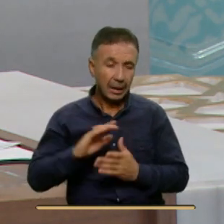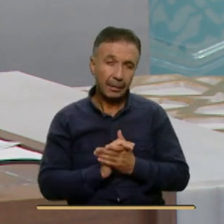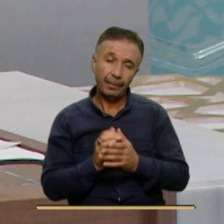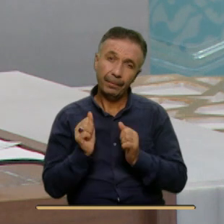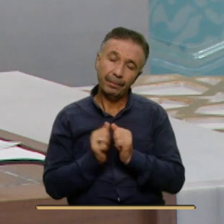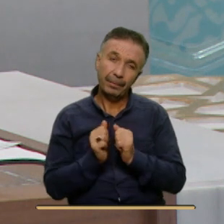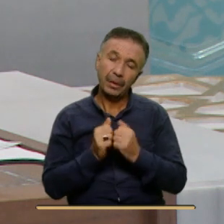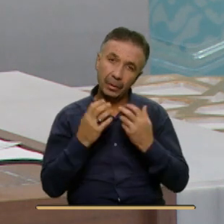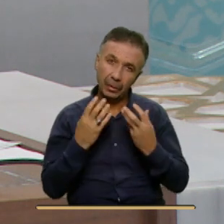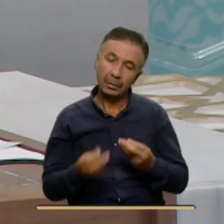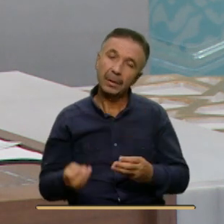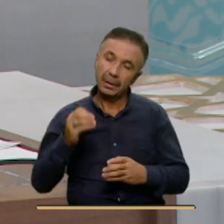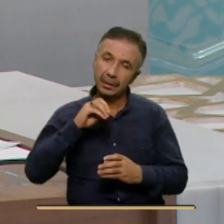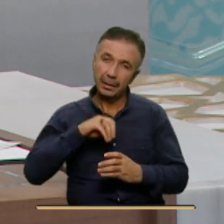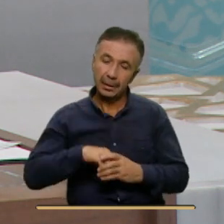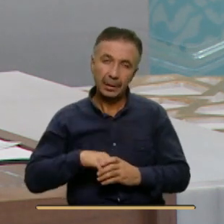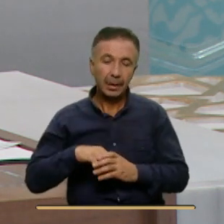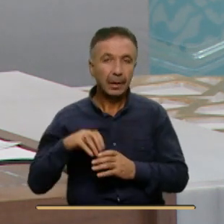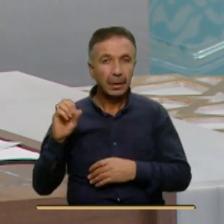beraber olmak için gönderildik.